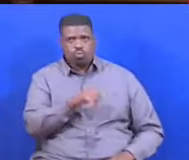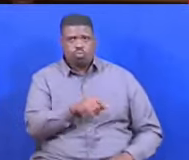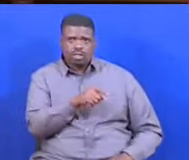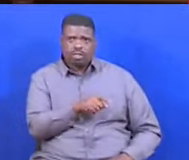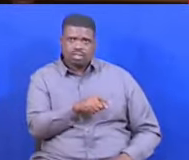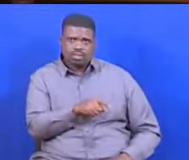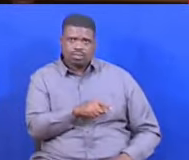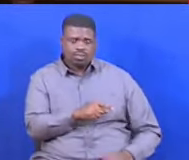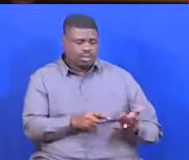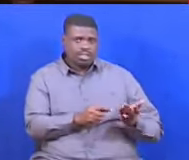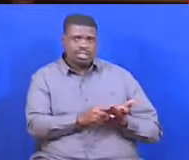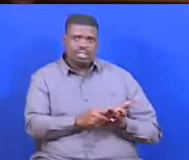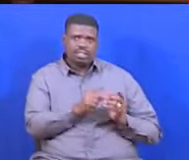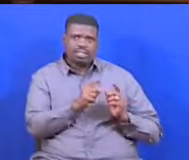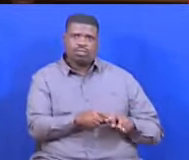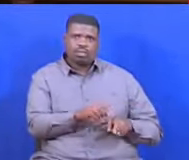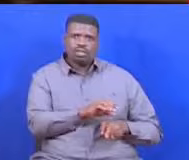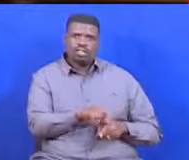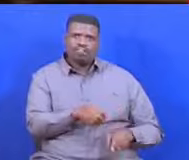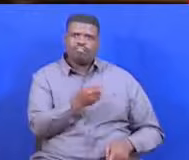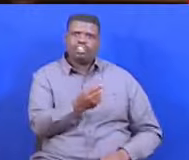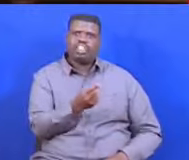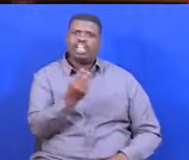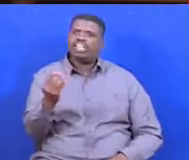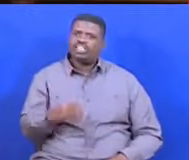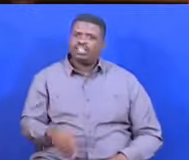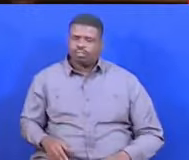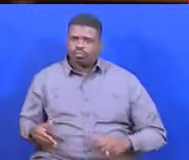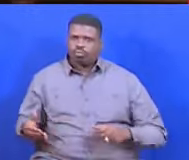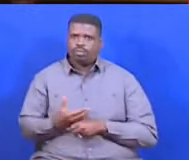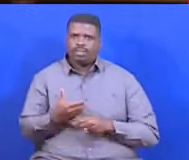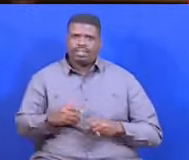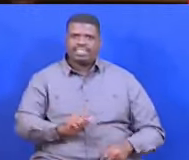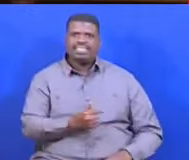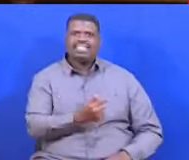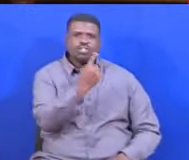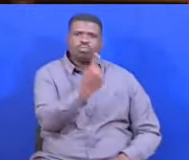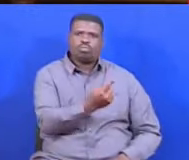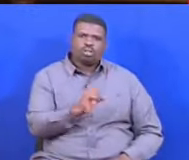kwenye ile line inakuwa ni 24,000, tutapata